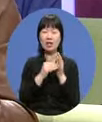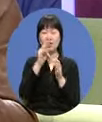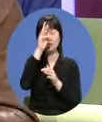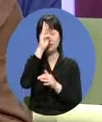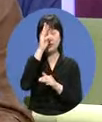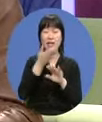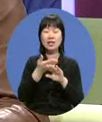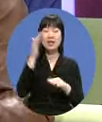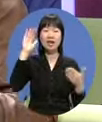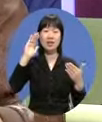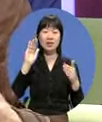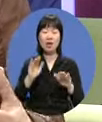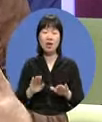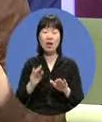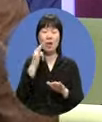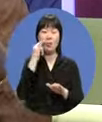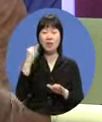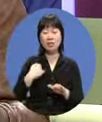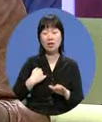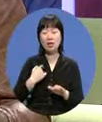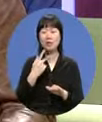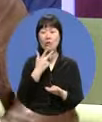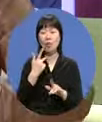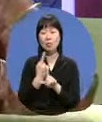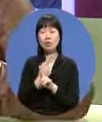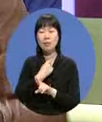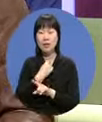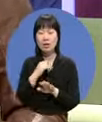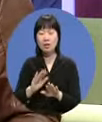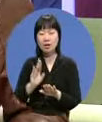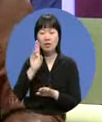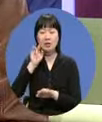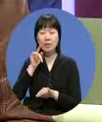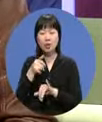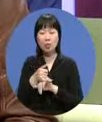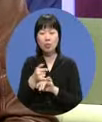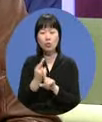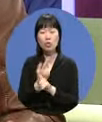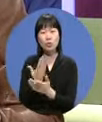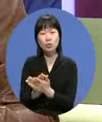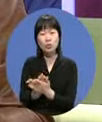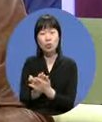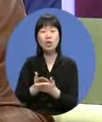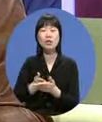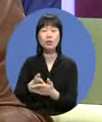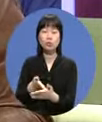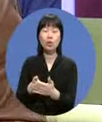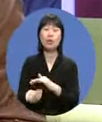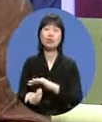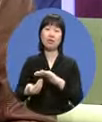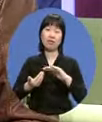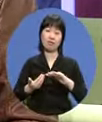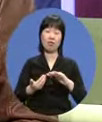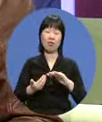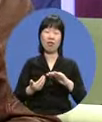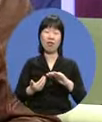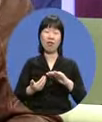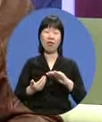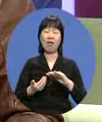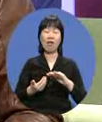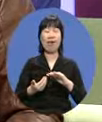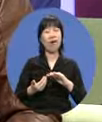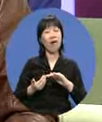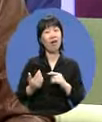중3 이상의 학생이 네. 엄마 내가 영어를 고치고 싶은데 내가 혹시 틀리면 꼭 고쳐줘 이렇게 요청하기 전에는 야